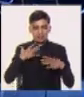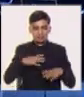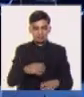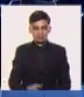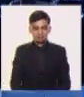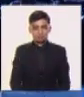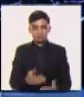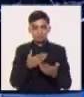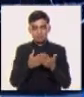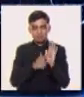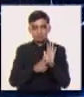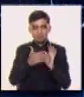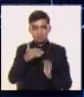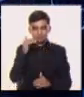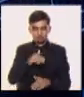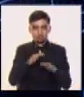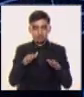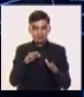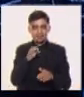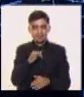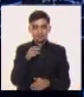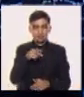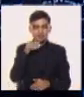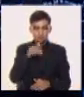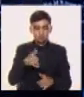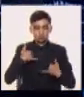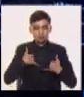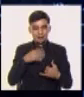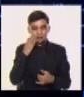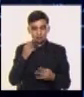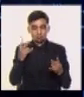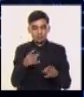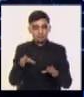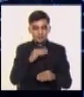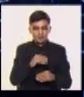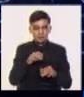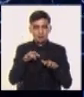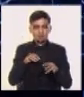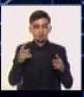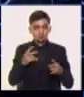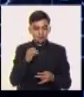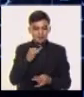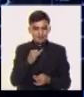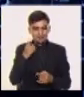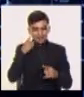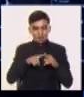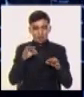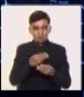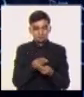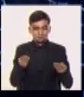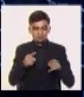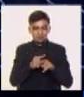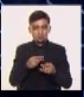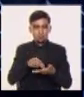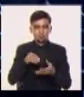Более 75 тысяч детей и 2 тысяч учителей в Алматы нуждаются в компьютерах. Техническое оснащение для обучения